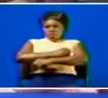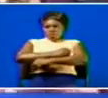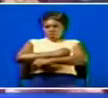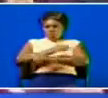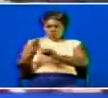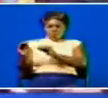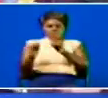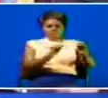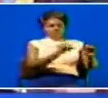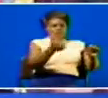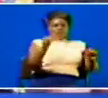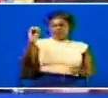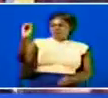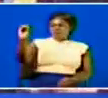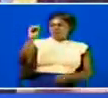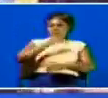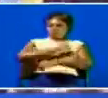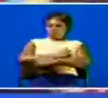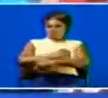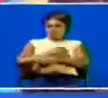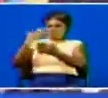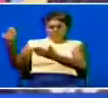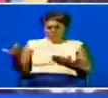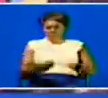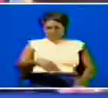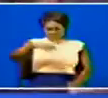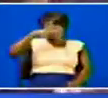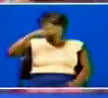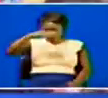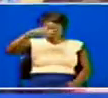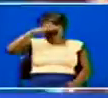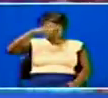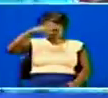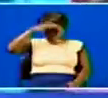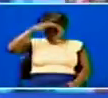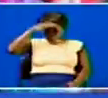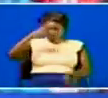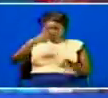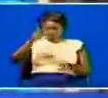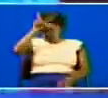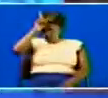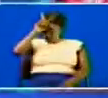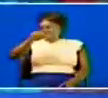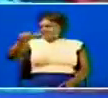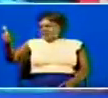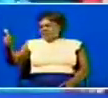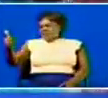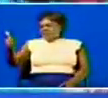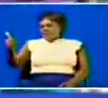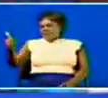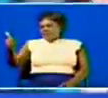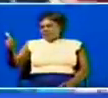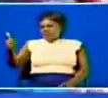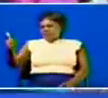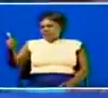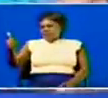alipelekwa secretary nasari school, tukaletwa mlevi, na huyu mlevi anatoka hiyo kijiji mwalimu wetu alipelekwa.